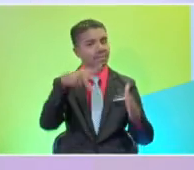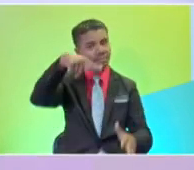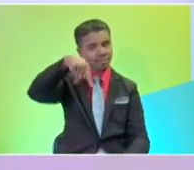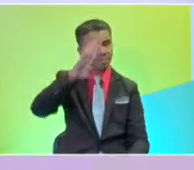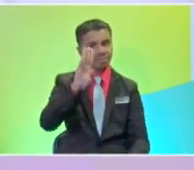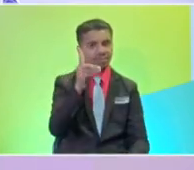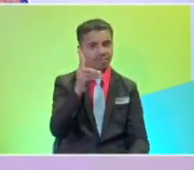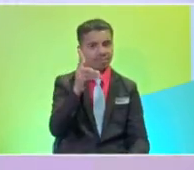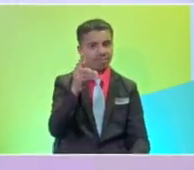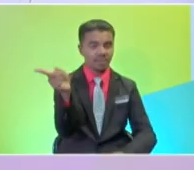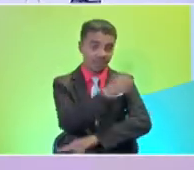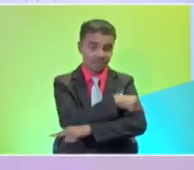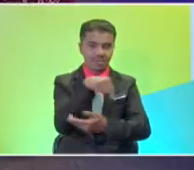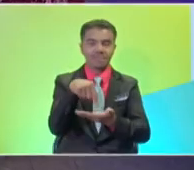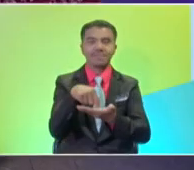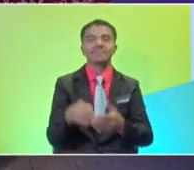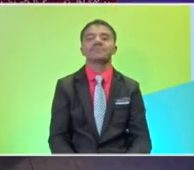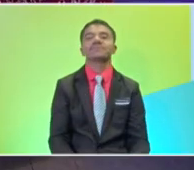ini ustazahfad